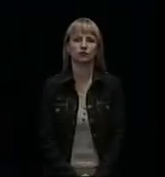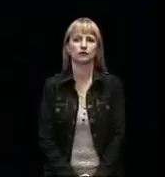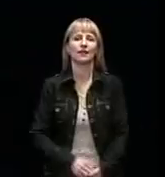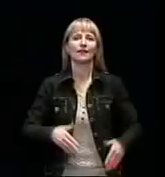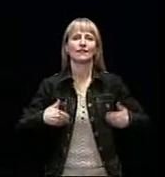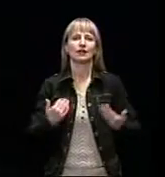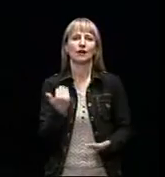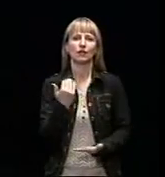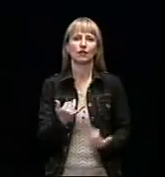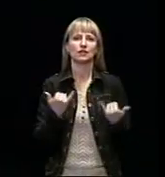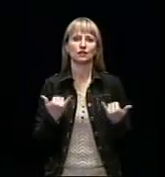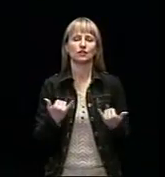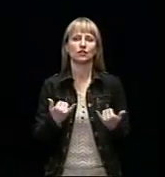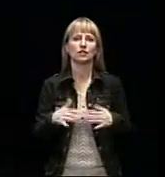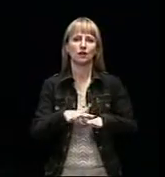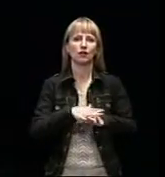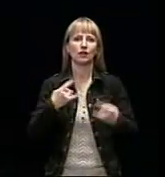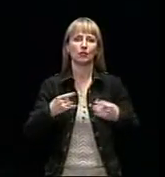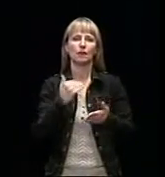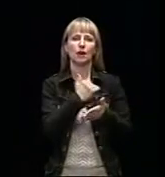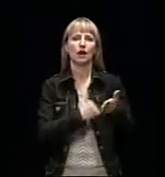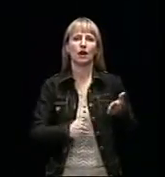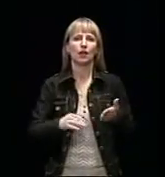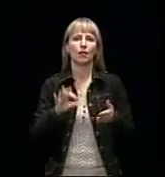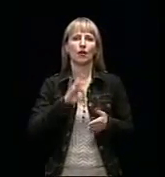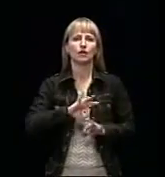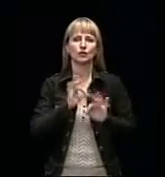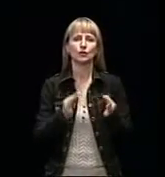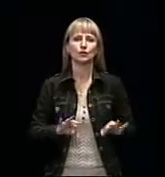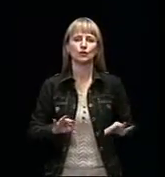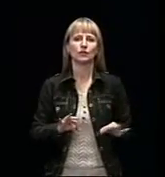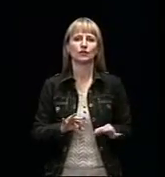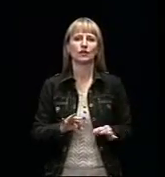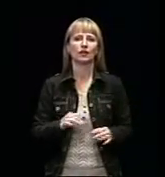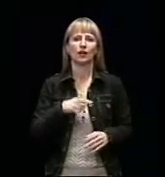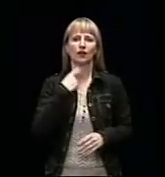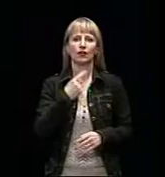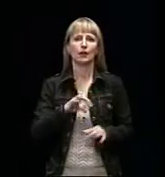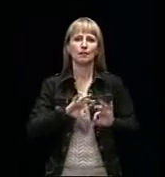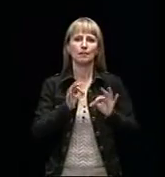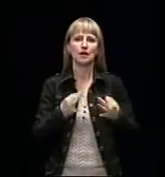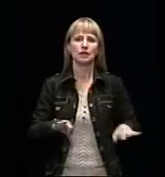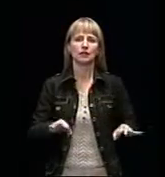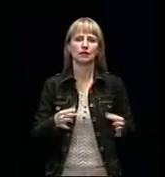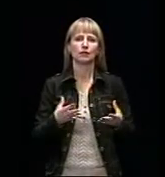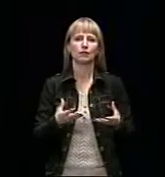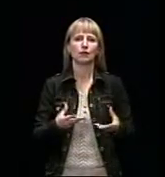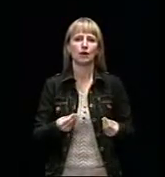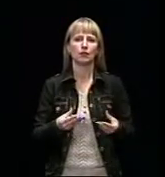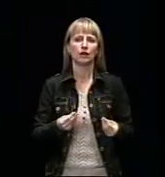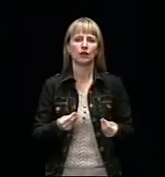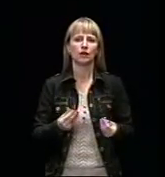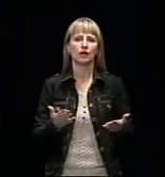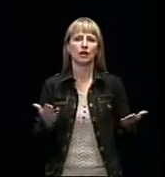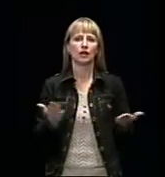Вітаємо вас в ефірі Суспільного, програма «Рефрен». Античні еліни казали, мистецтво пом'якшує звичаї. Тож, які